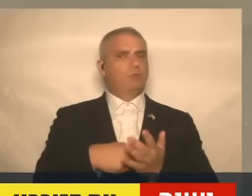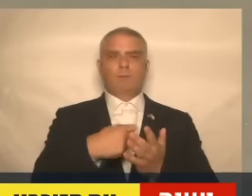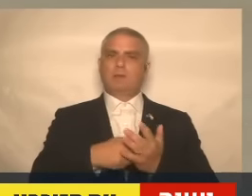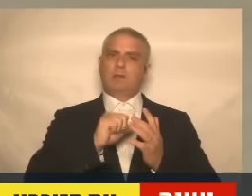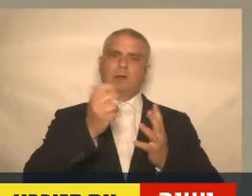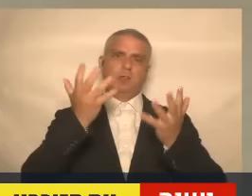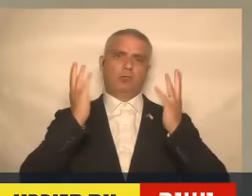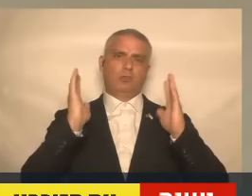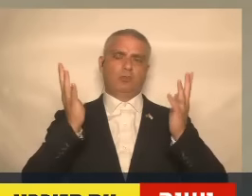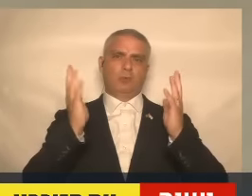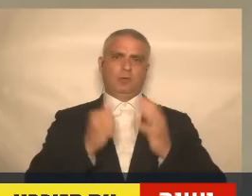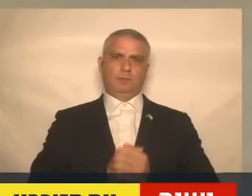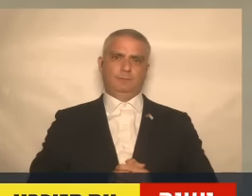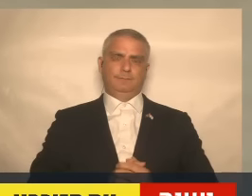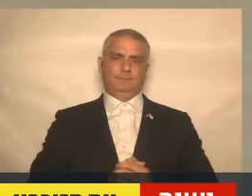הנורא מכל.